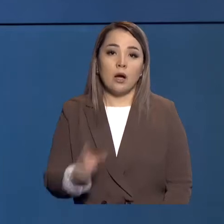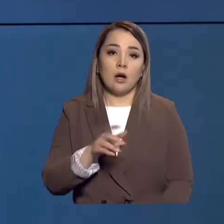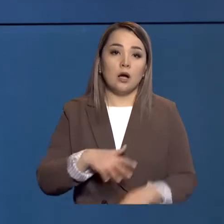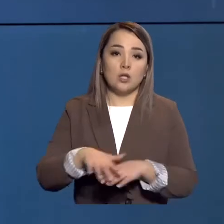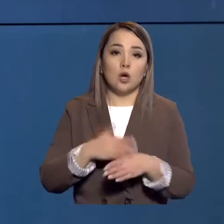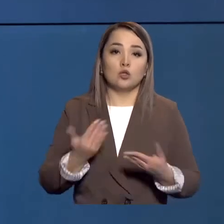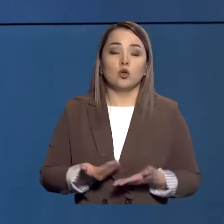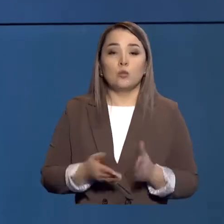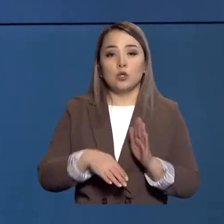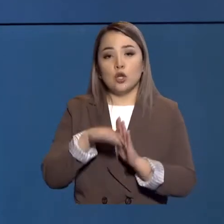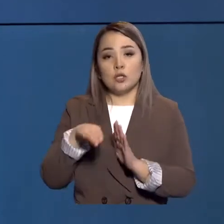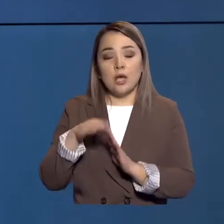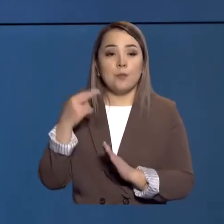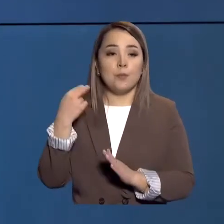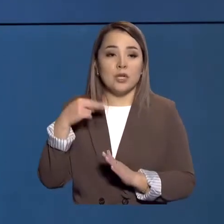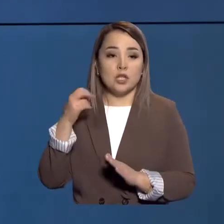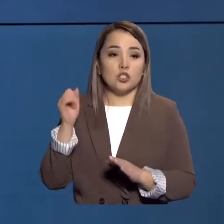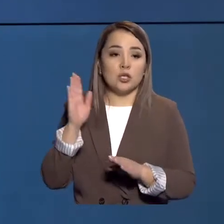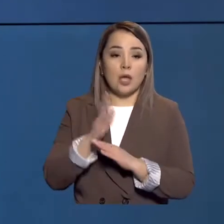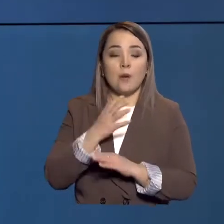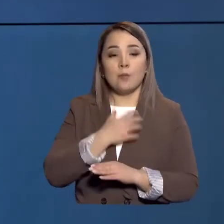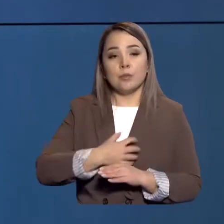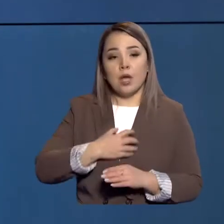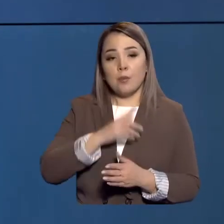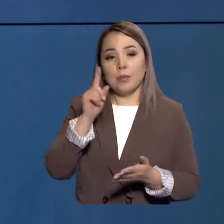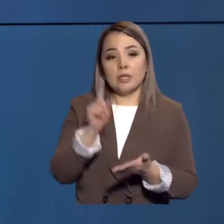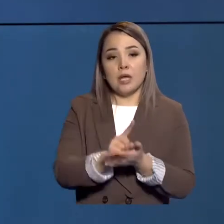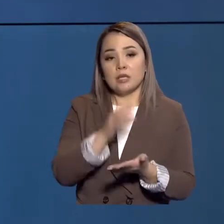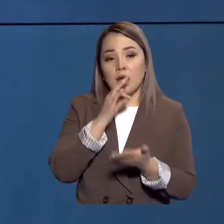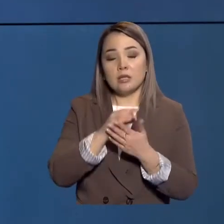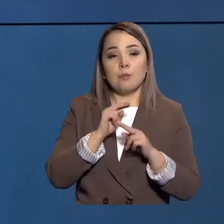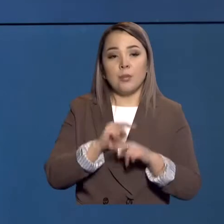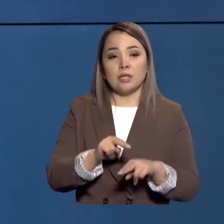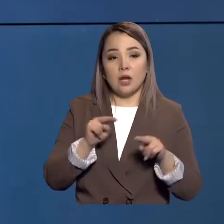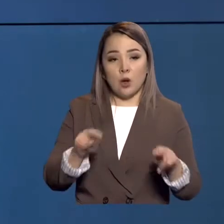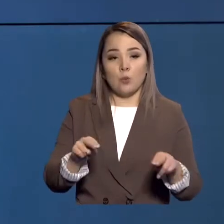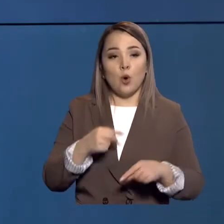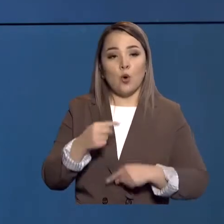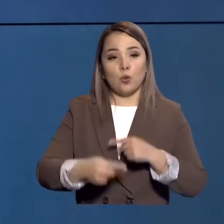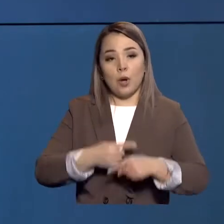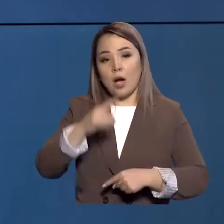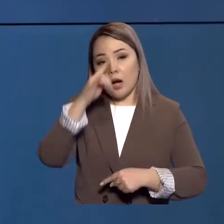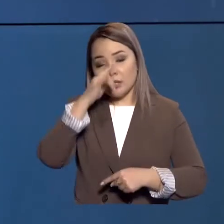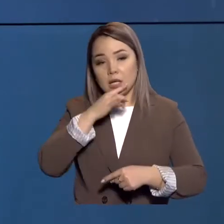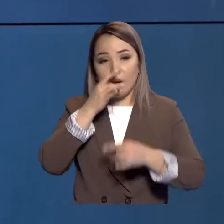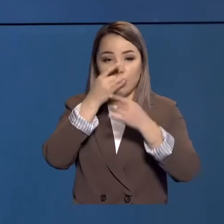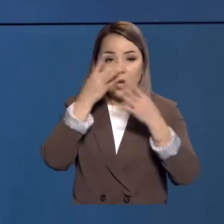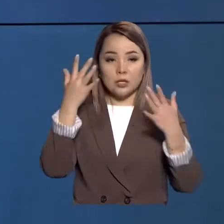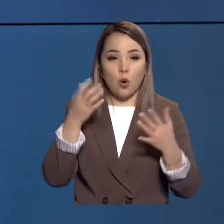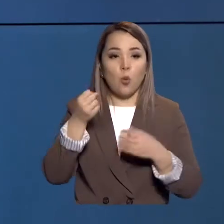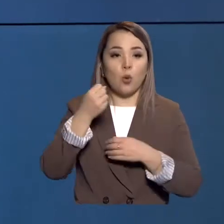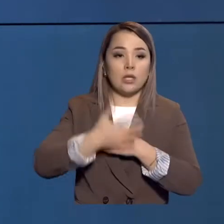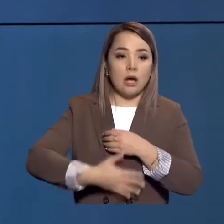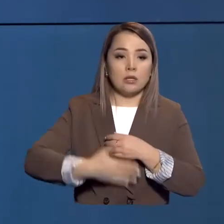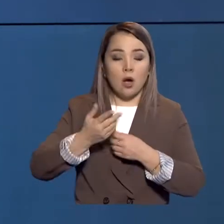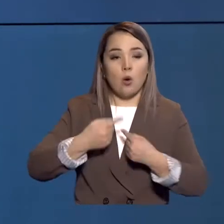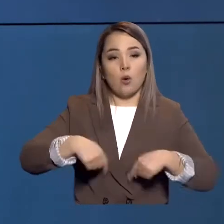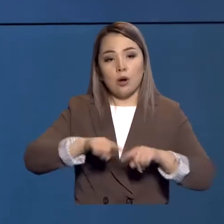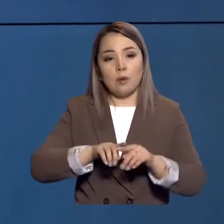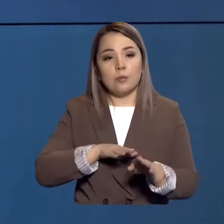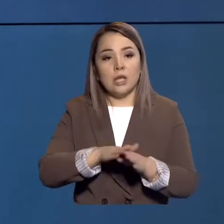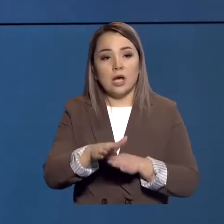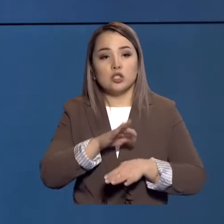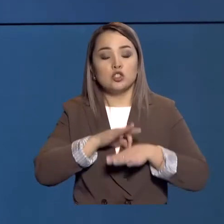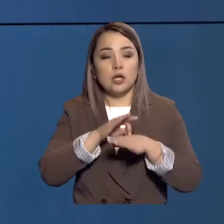Халықтың тұрмысын жақсарту президент жүктеген негізгі міндет. Петропавлдағы ұрпақ қазақ мәдени ағарту орталығы қоғамдық бірлестігінің